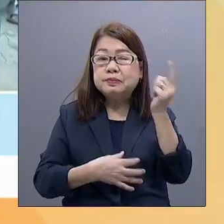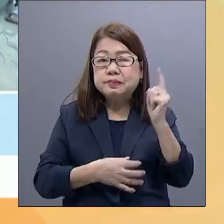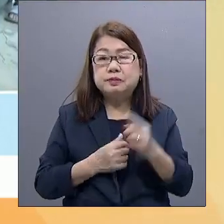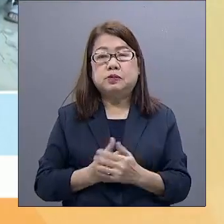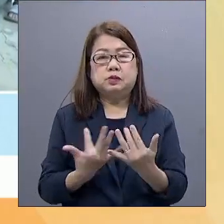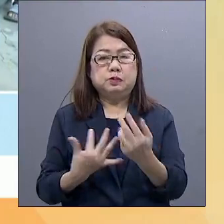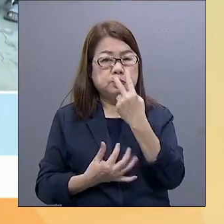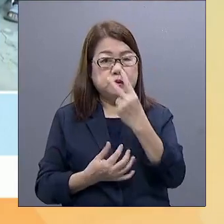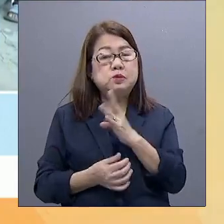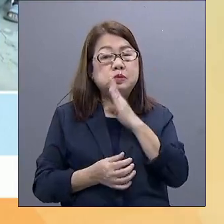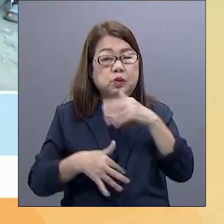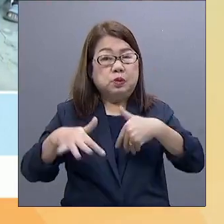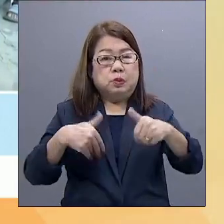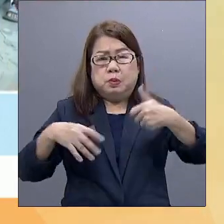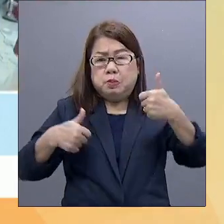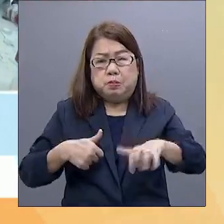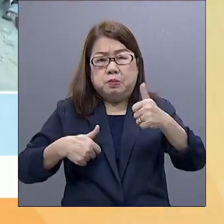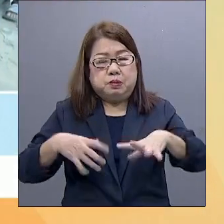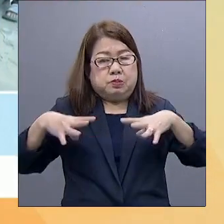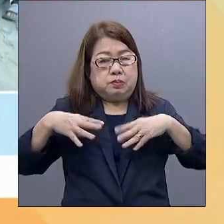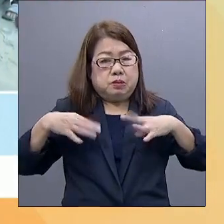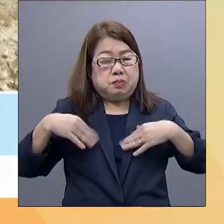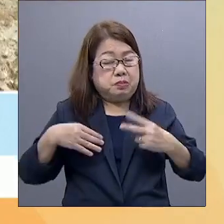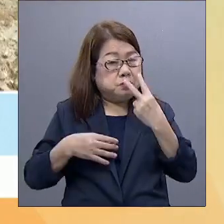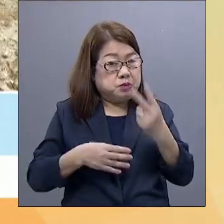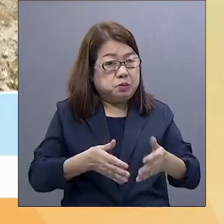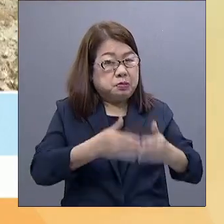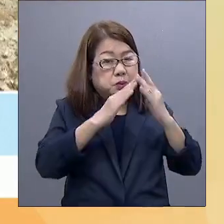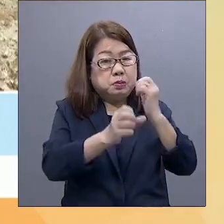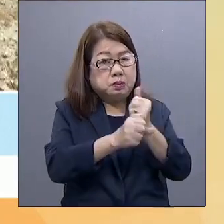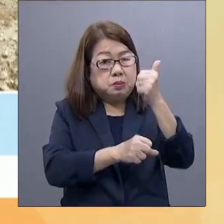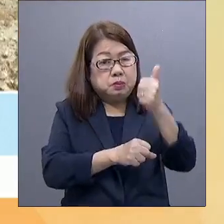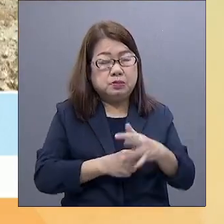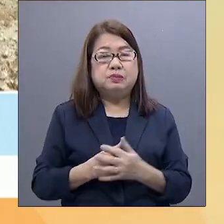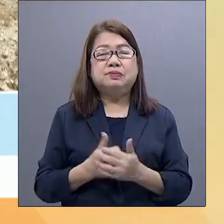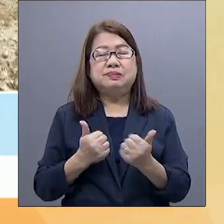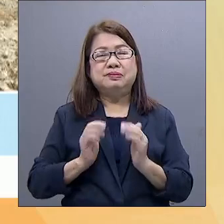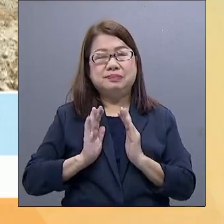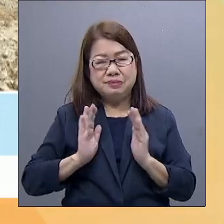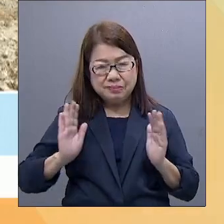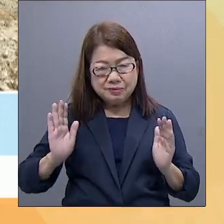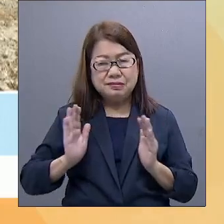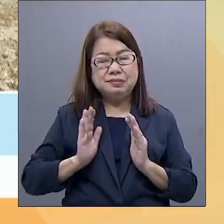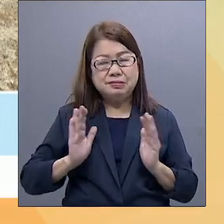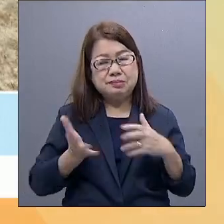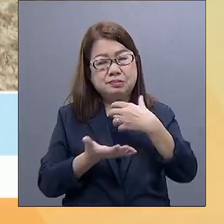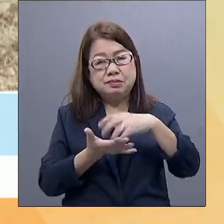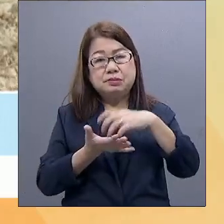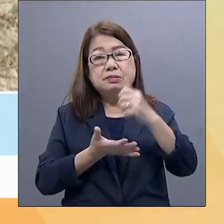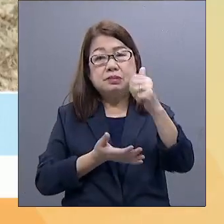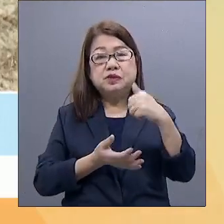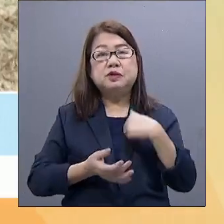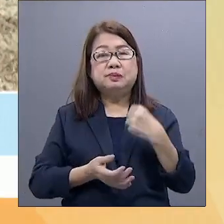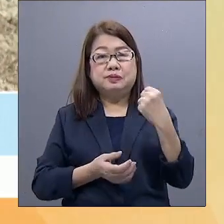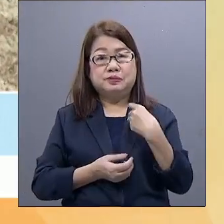ถ้ชับานยไม่เหนด้วย โคงการจะเดินหนาต่ไปได้หรอไม่วันนี้ขบรคุมากๆ สำรคามูลและกำลงใจให้